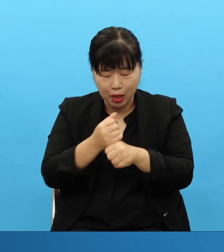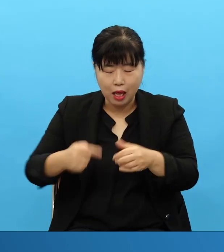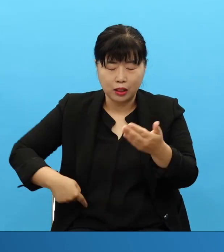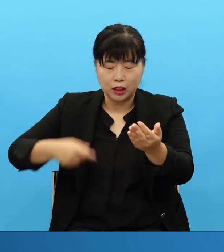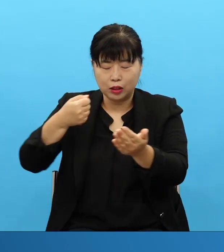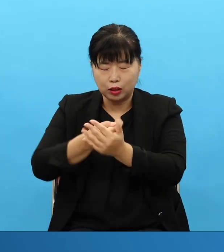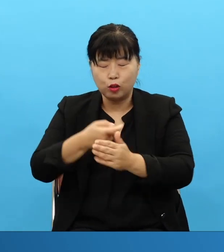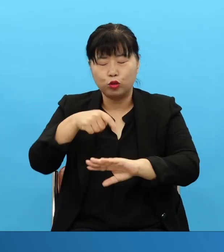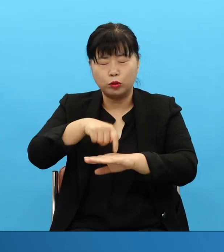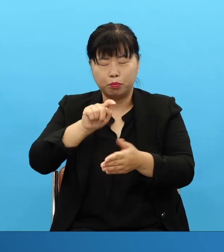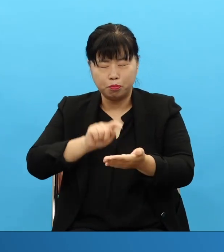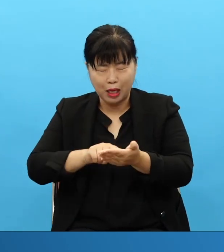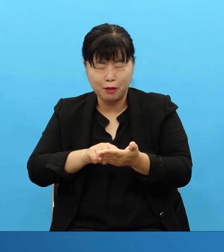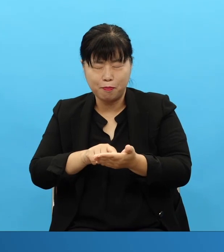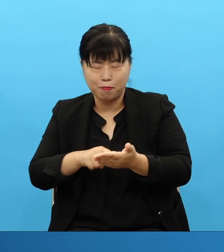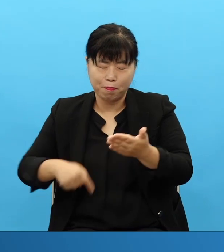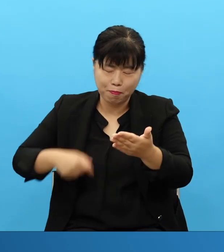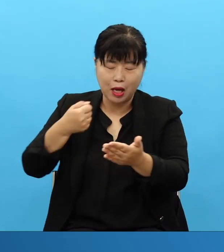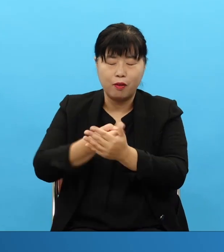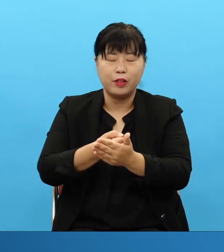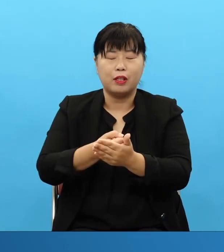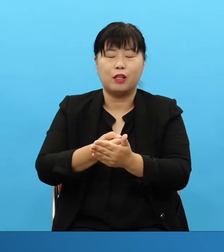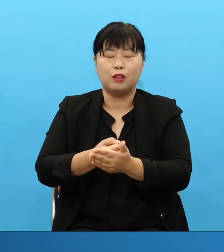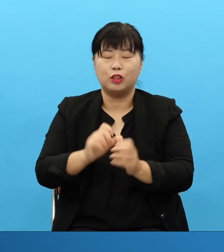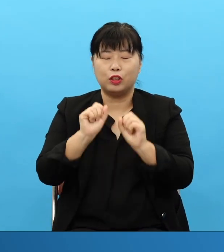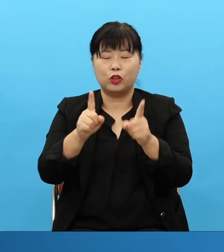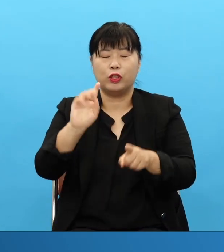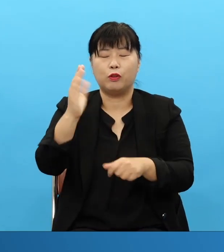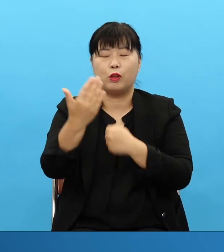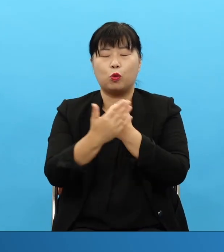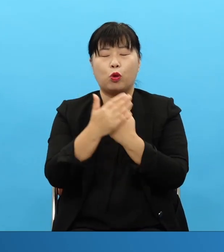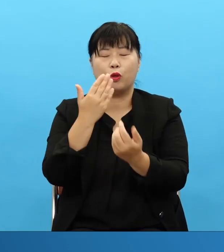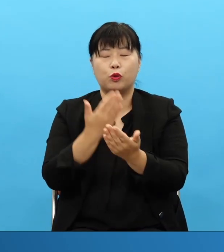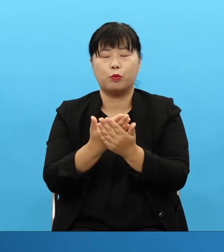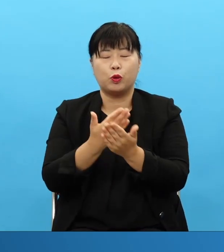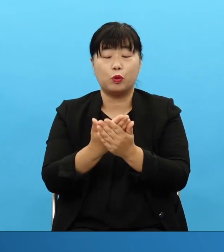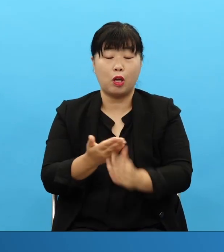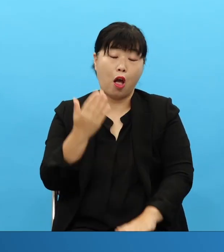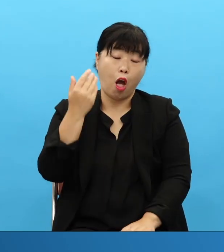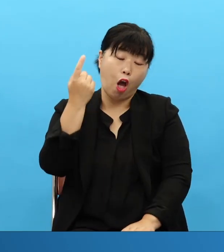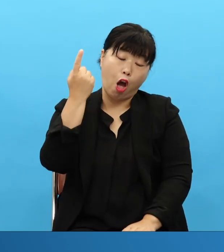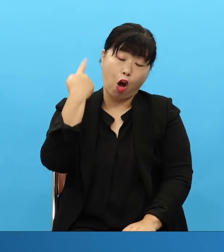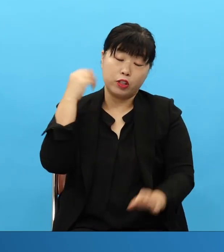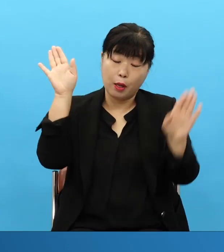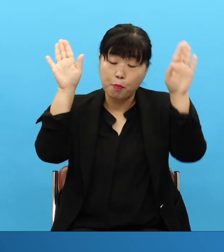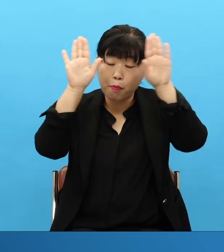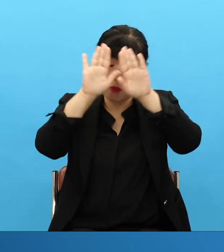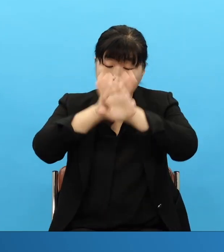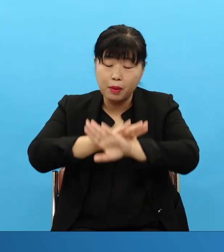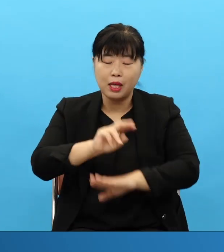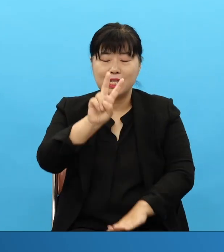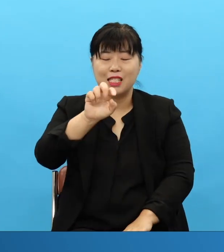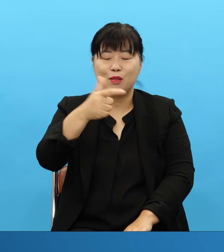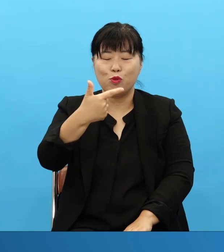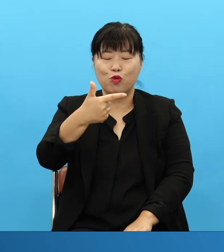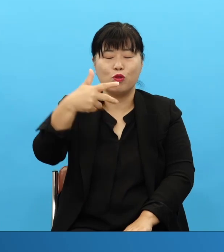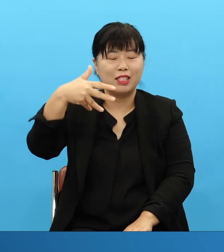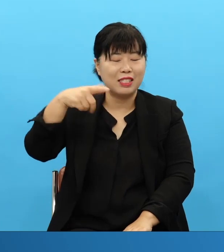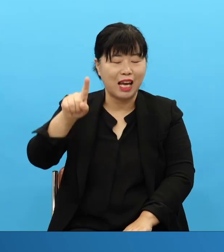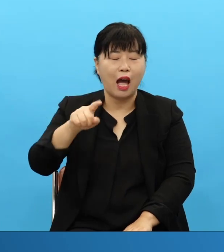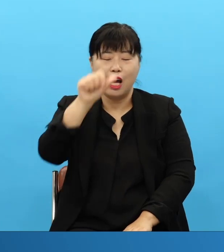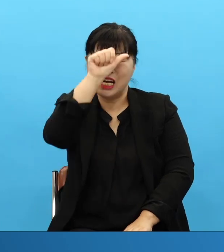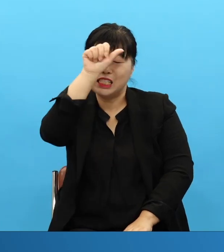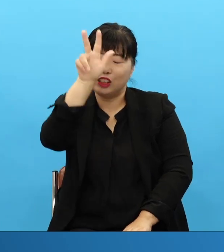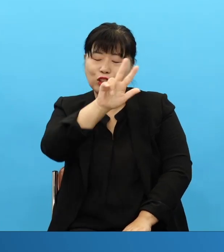중심을 담는 시간 되게 하여 주옵소서. 지난밤 아버지 하나님의 제시 26차 전국